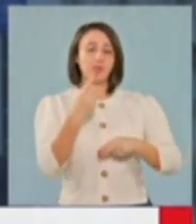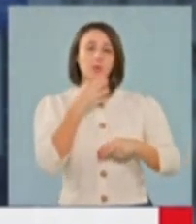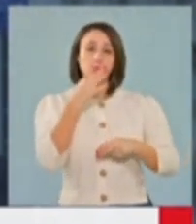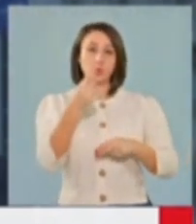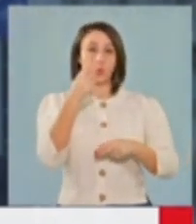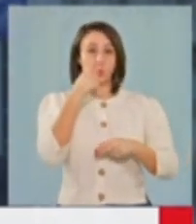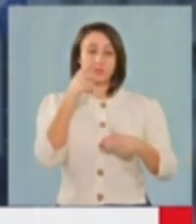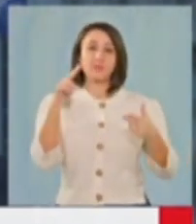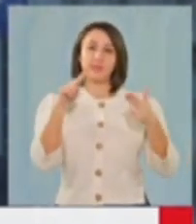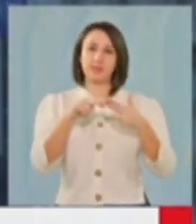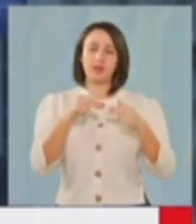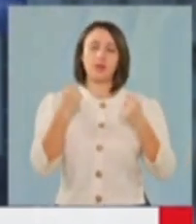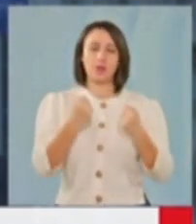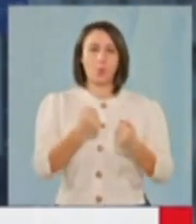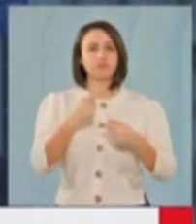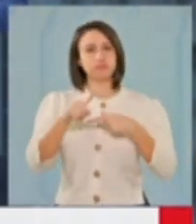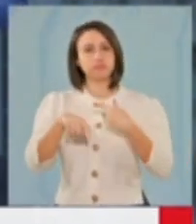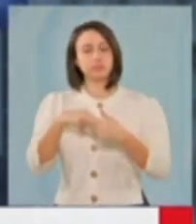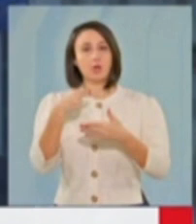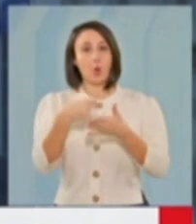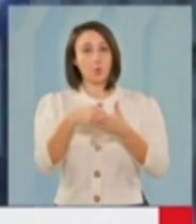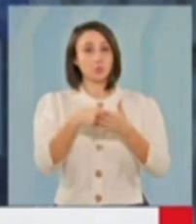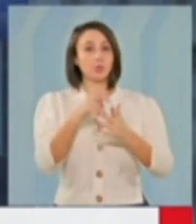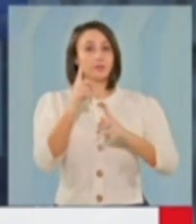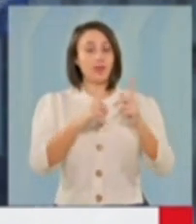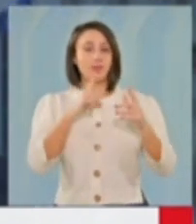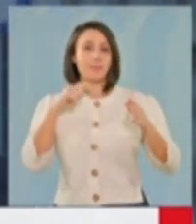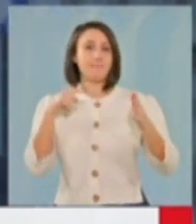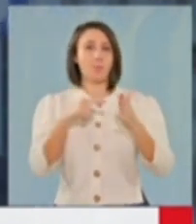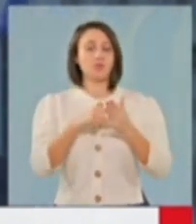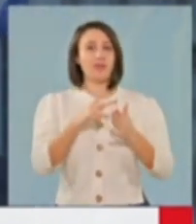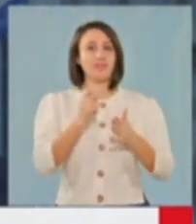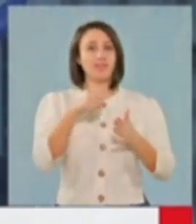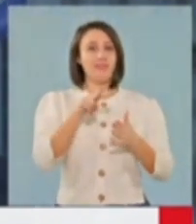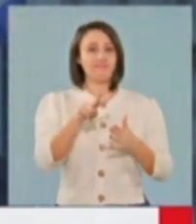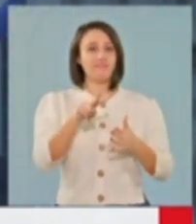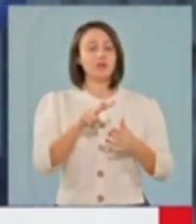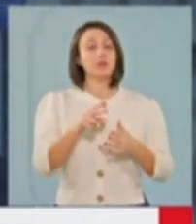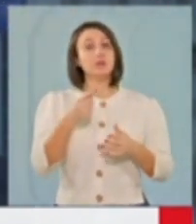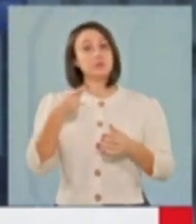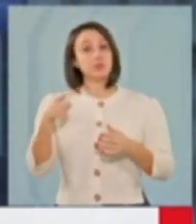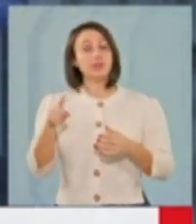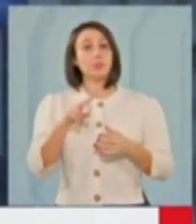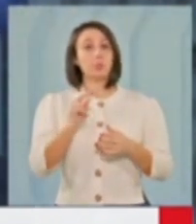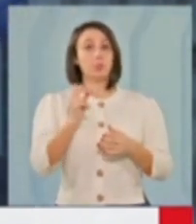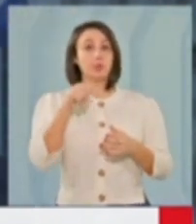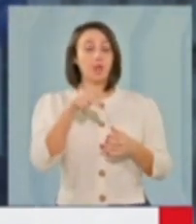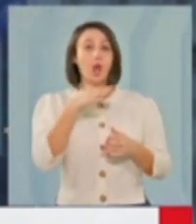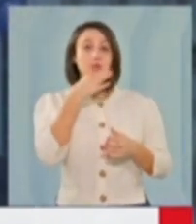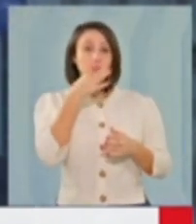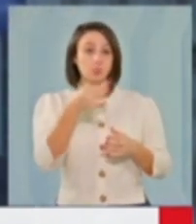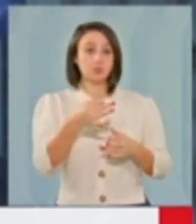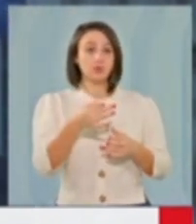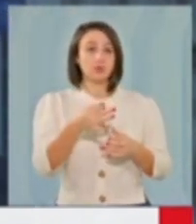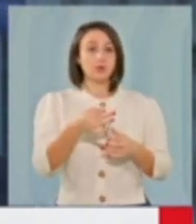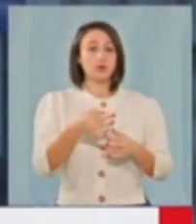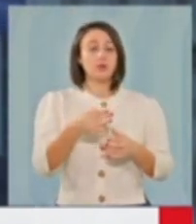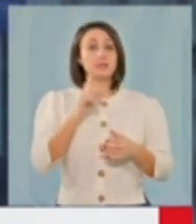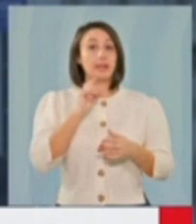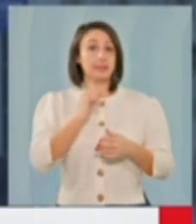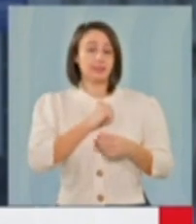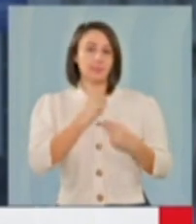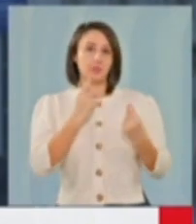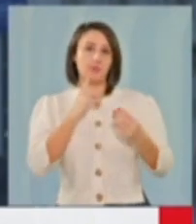consecințele grele și costuri Severin cazul unei agresiuni împotriva șefului de partea cealaltă Vladimir Putin susține că se tem de o eventuală